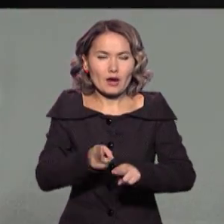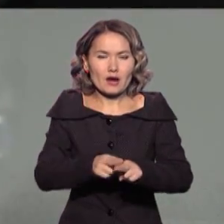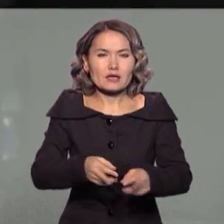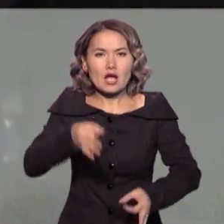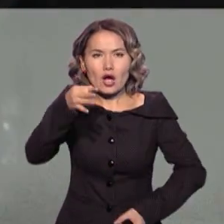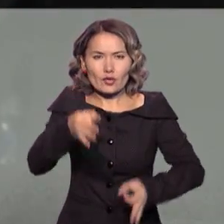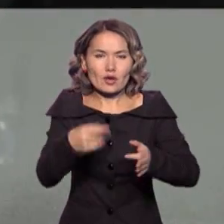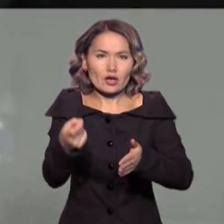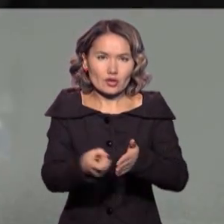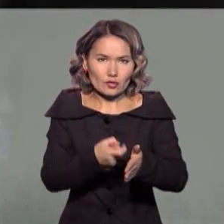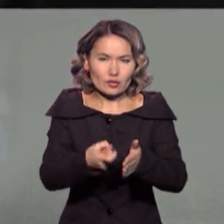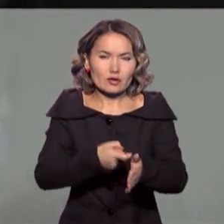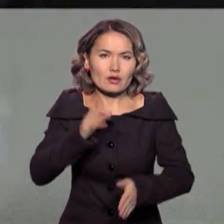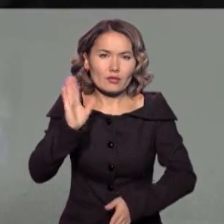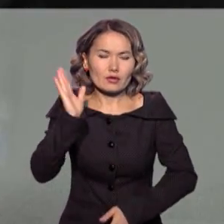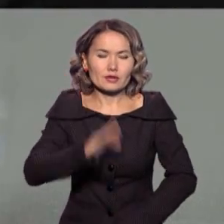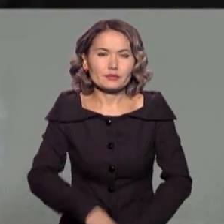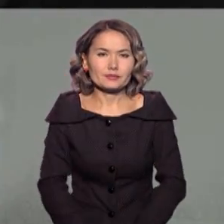іс қозғалып, тергеу басталды.